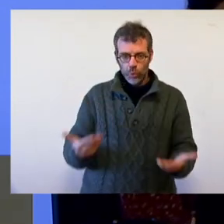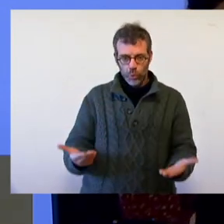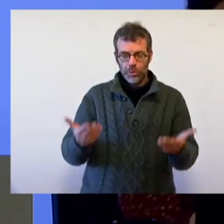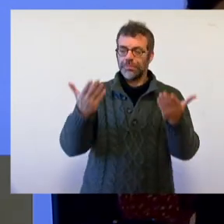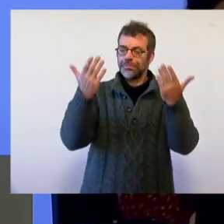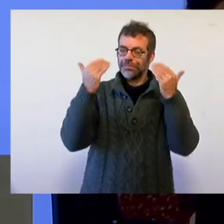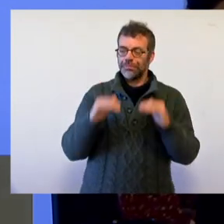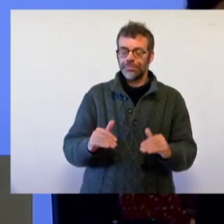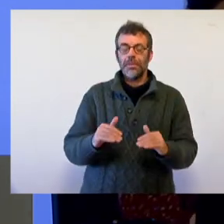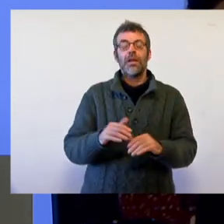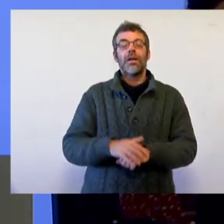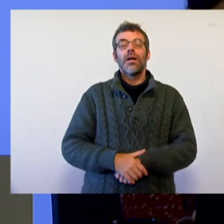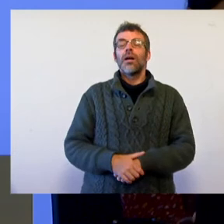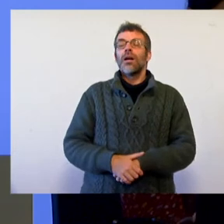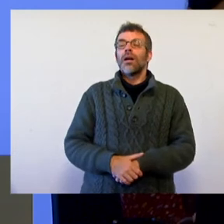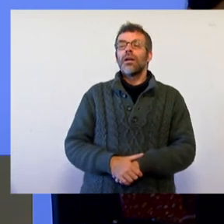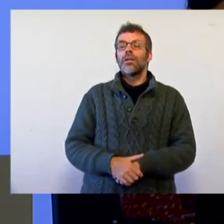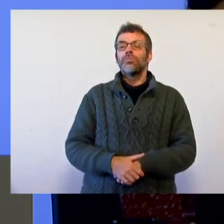Affaire numéro